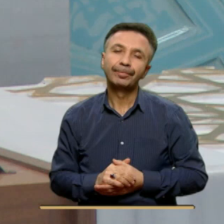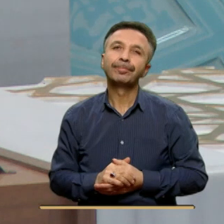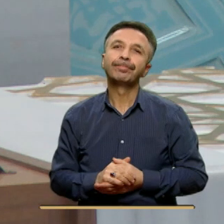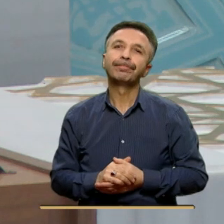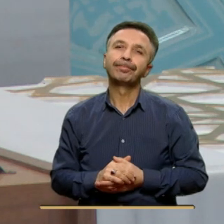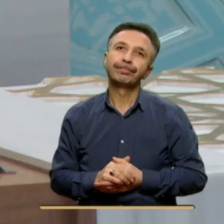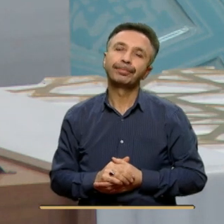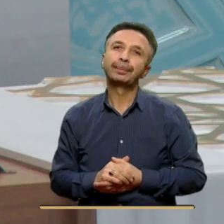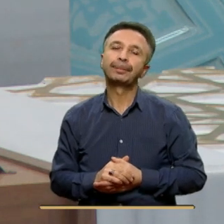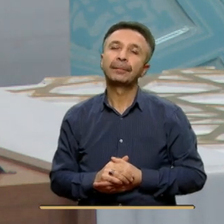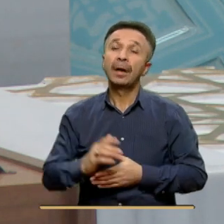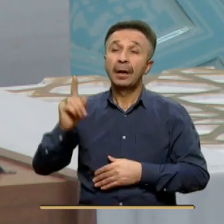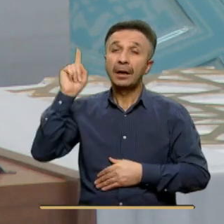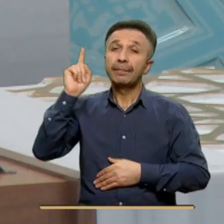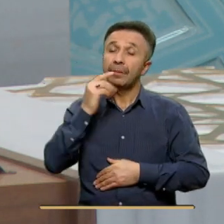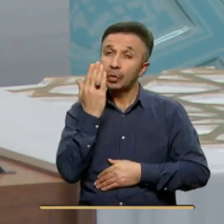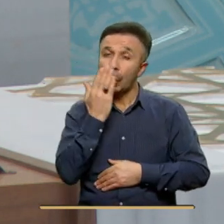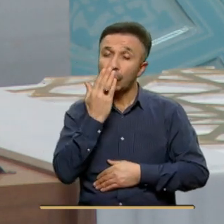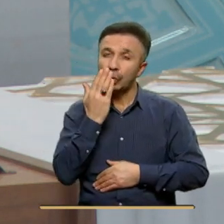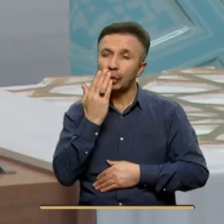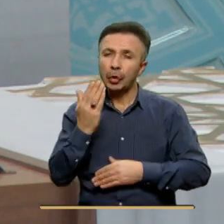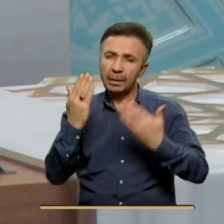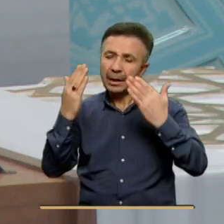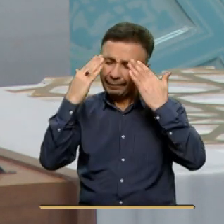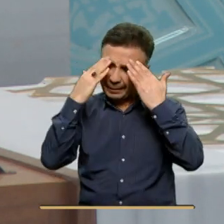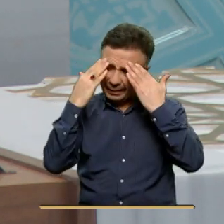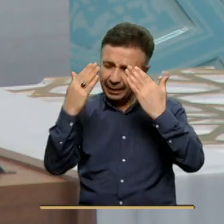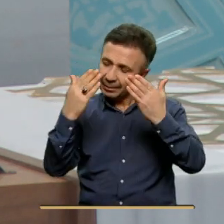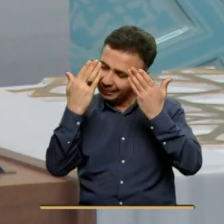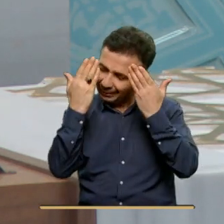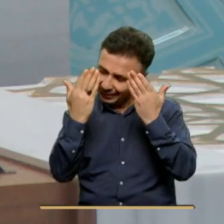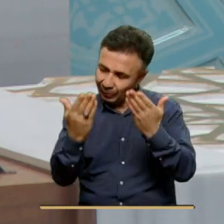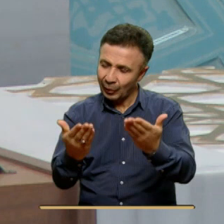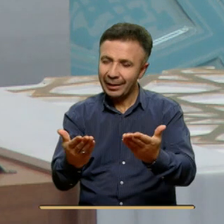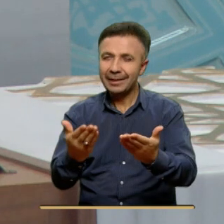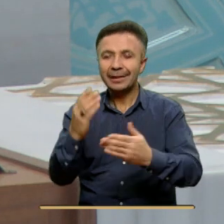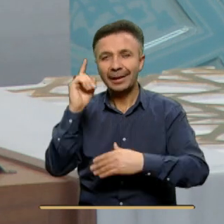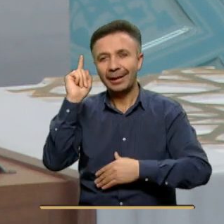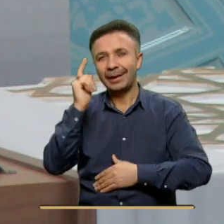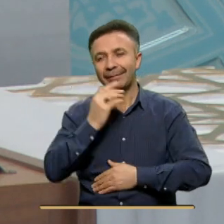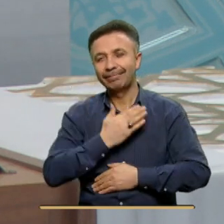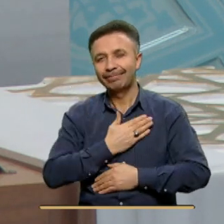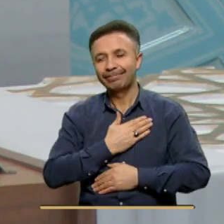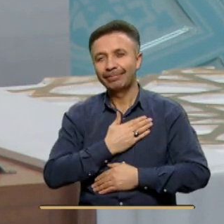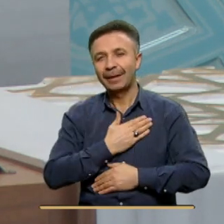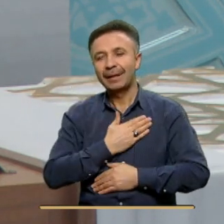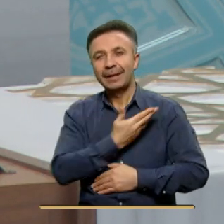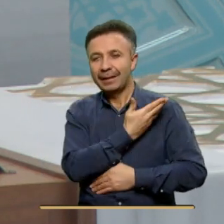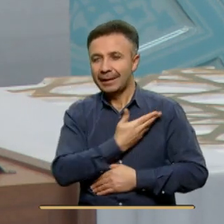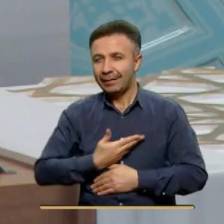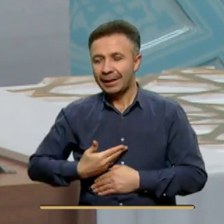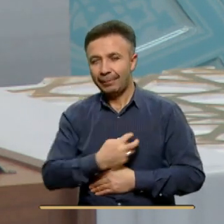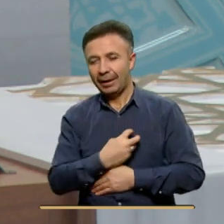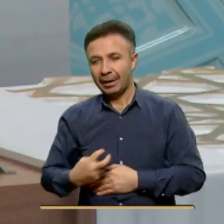okuyoruz. Rabbimiz okuduğumuz salatü selamlarımızı kabul eylesin. Sevgili Peygamber